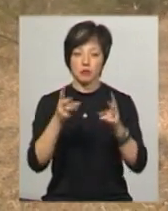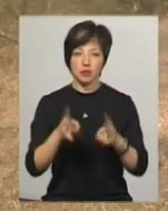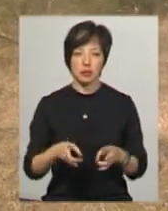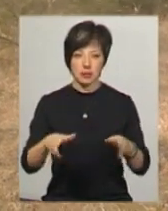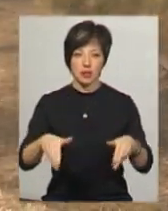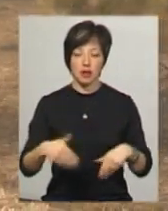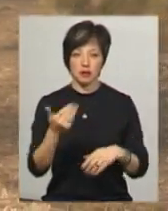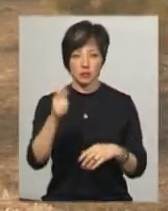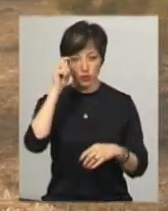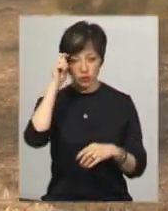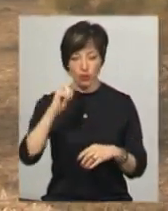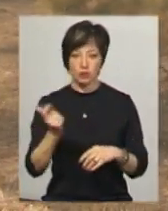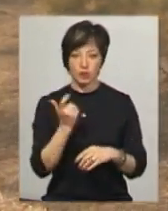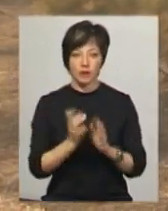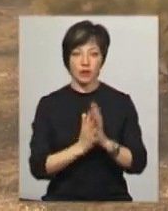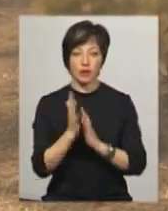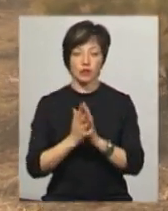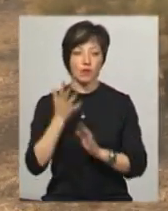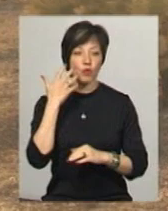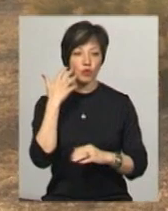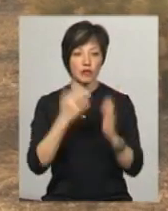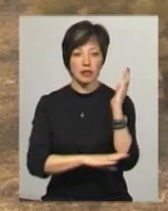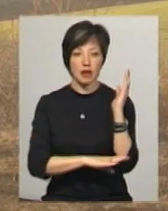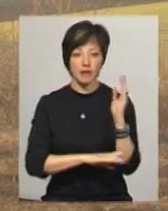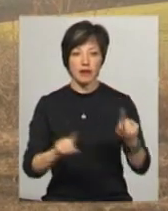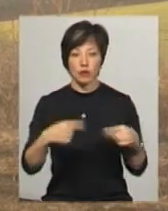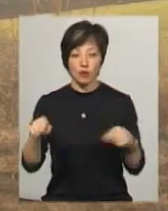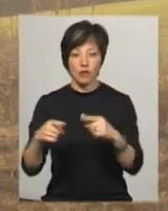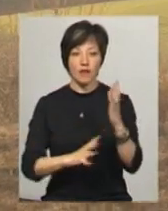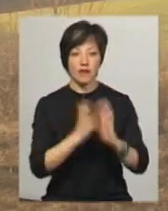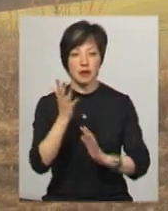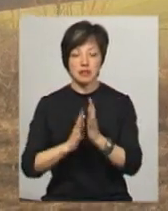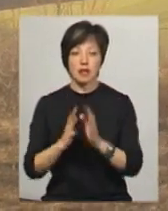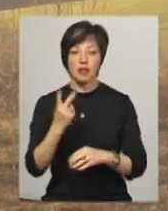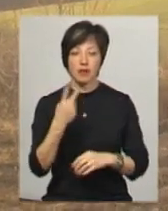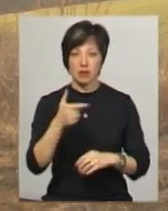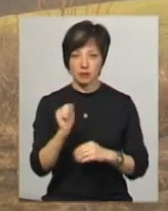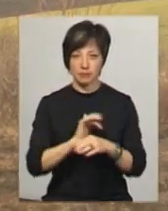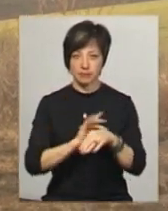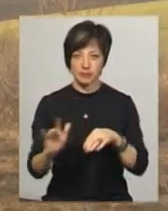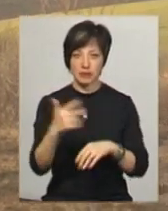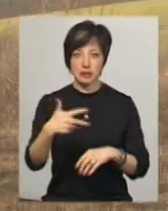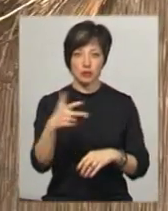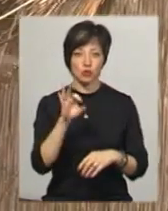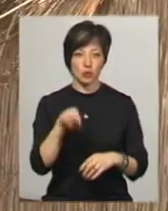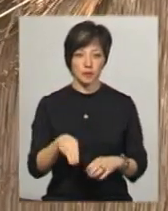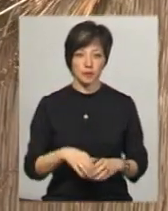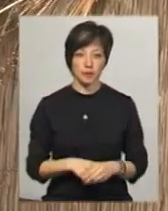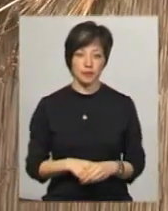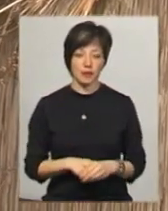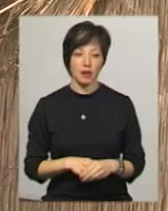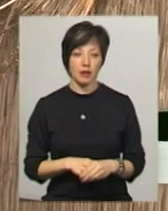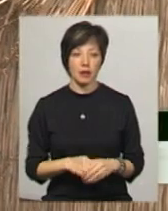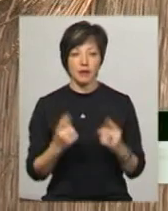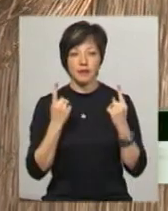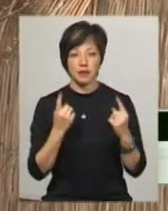ділянка Андрія Візнюка, де господар вирощував фруктові дерева та відновлював ліс. За його словами, з 2 гектарів вигоріло 30 соток. Велика